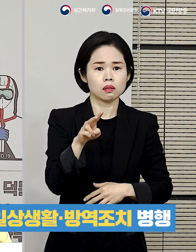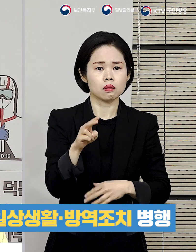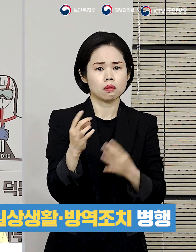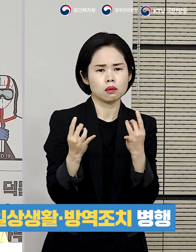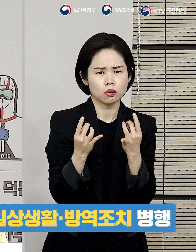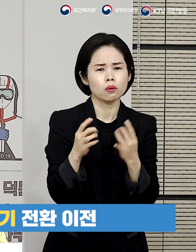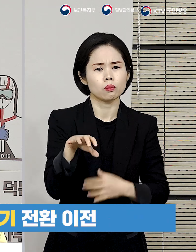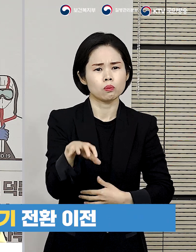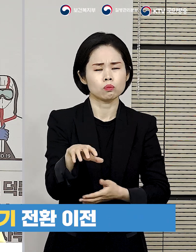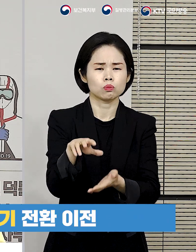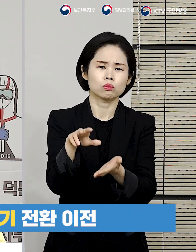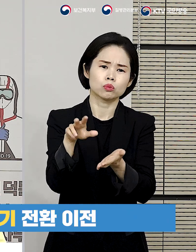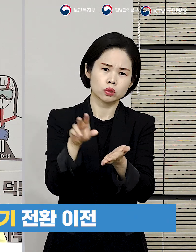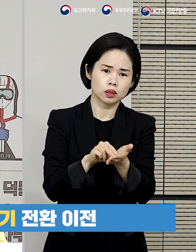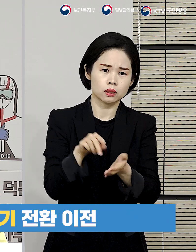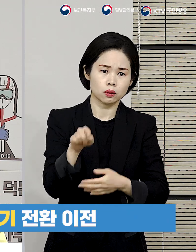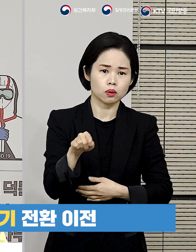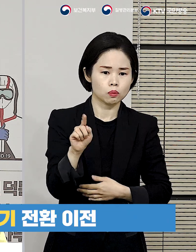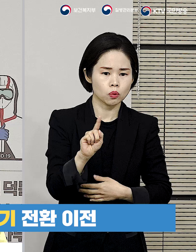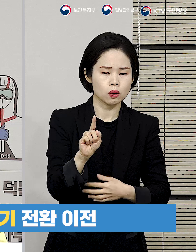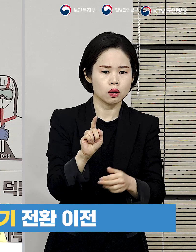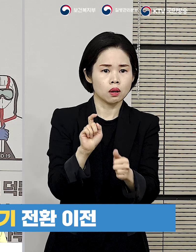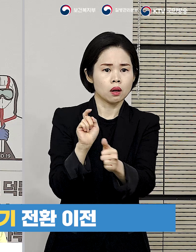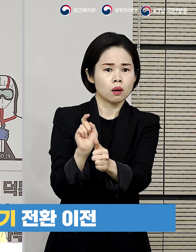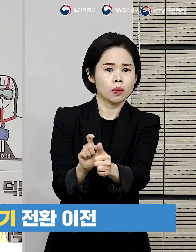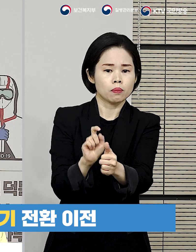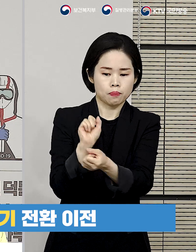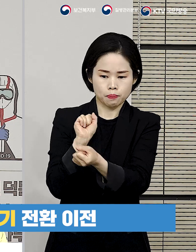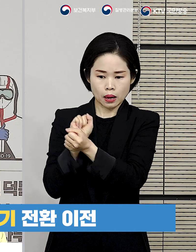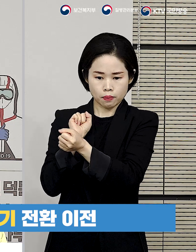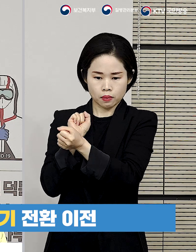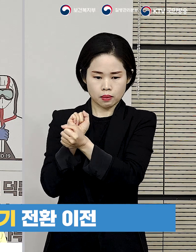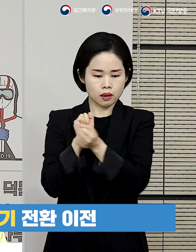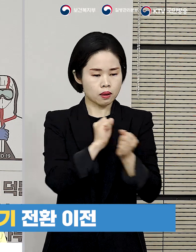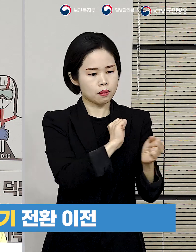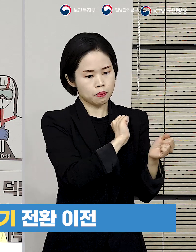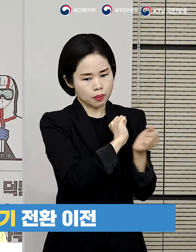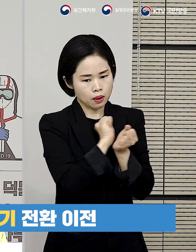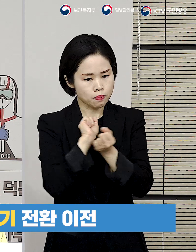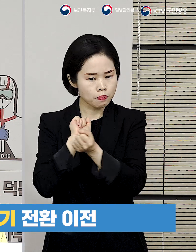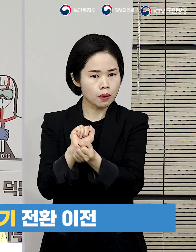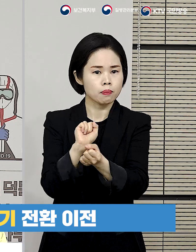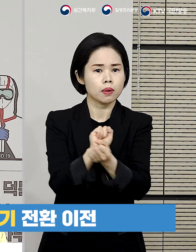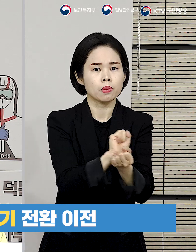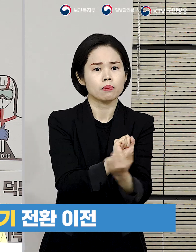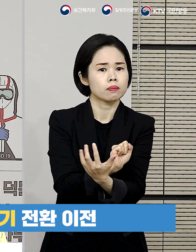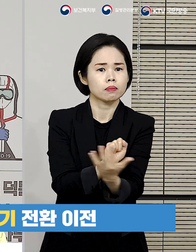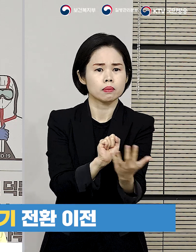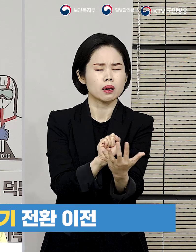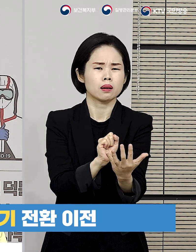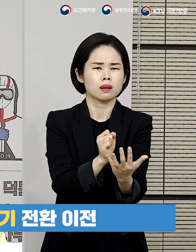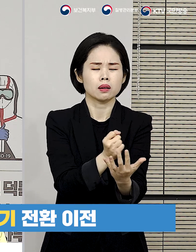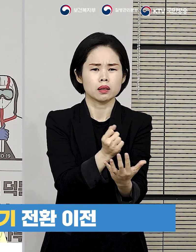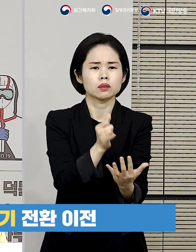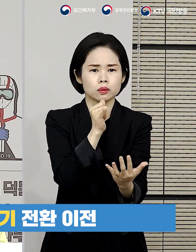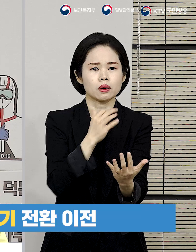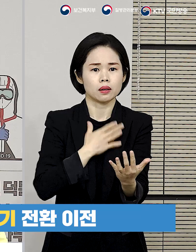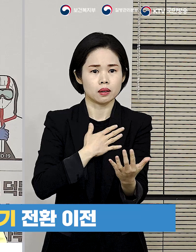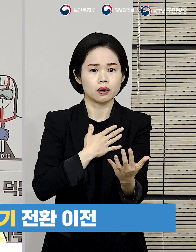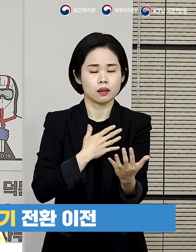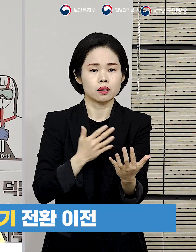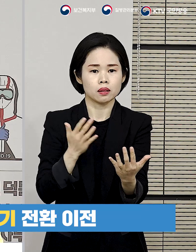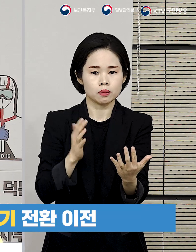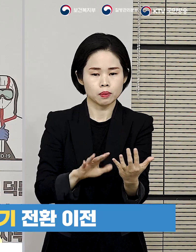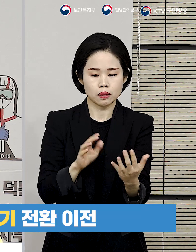건은 다수 발생하고 있고 상당한 위험을 내포하고 있는 것이 사실입니다만